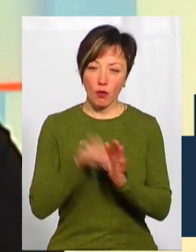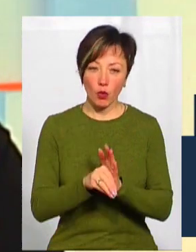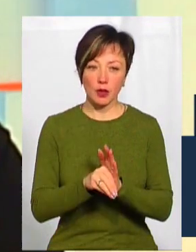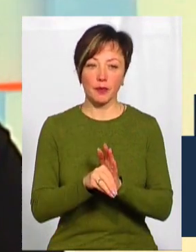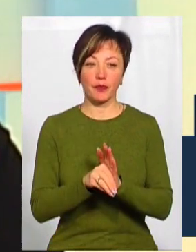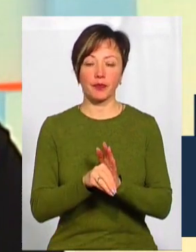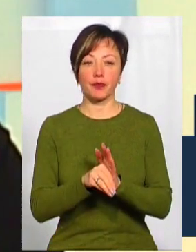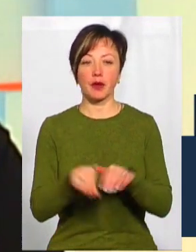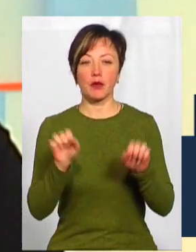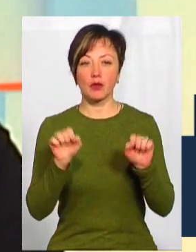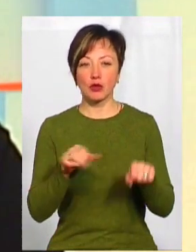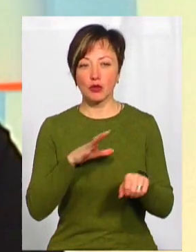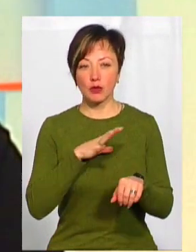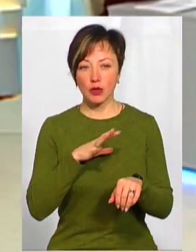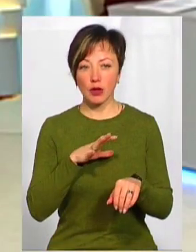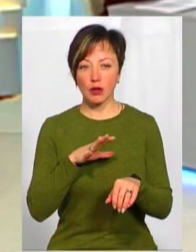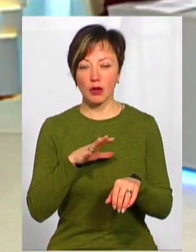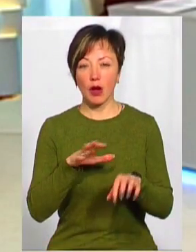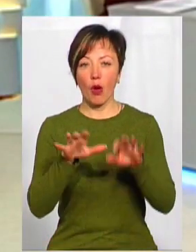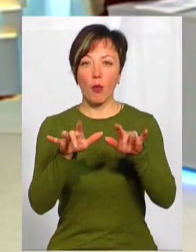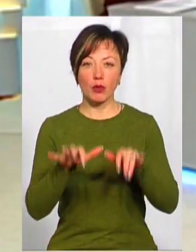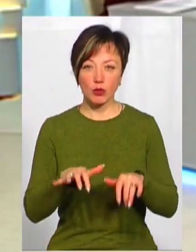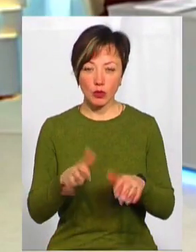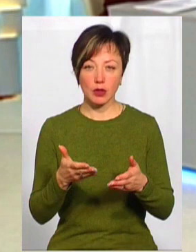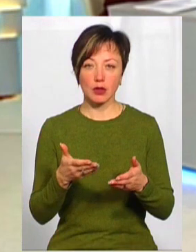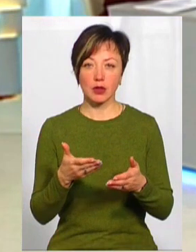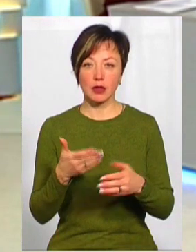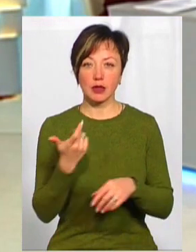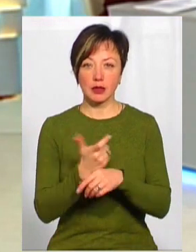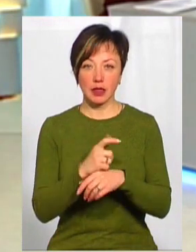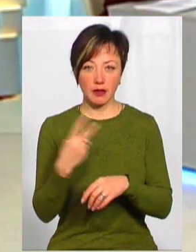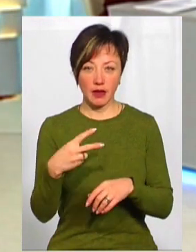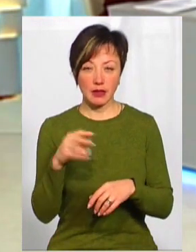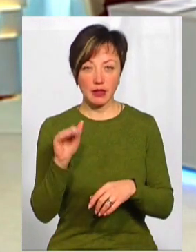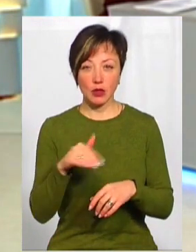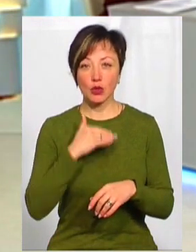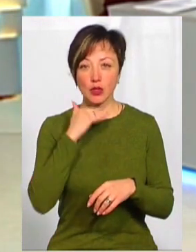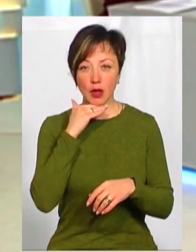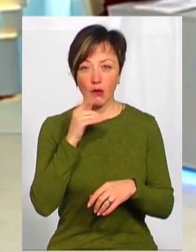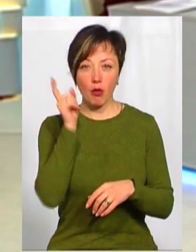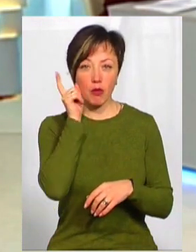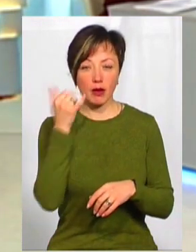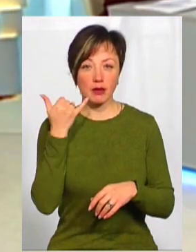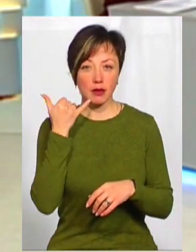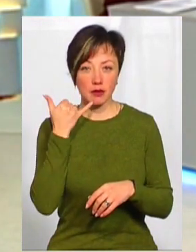входить, ну, звичайно, може бути персональний мобільний комп'ютер, який коштує за 20 тисяч, але достатньо мобільного телефону, який коштує